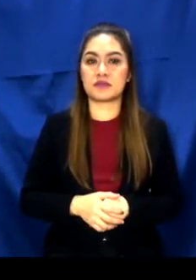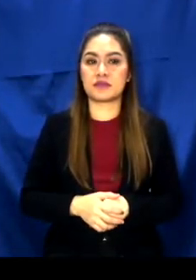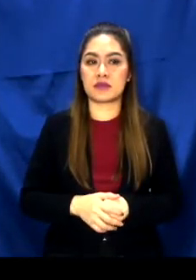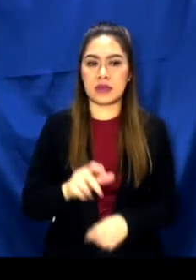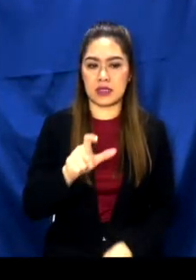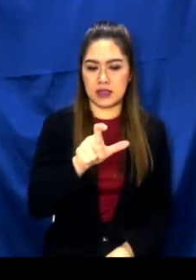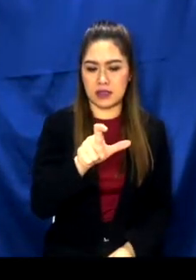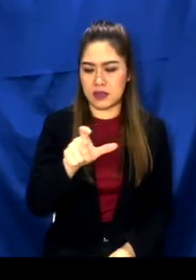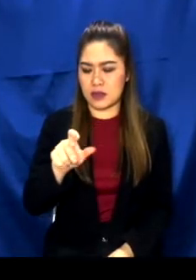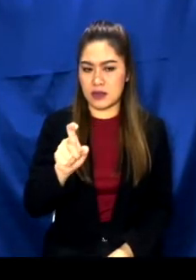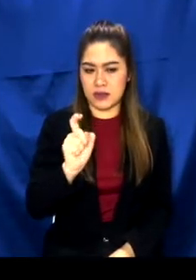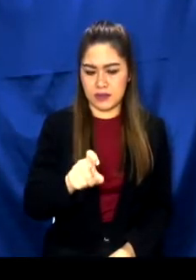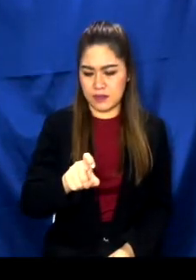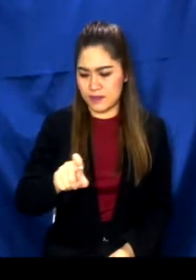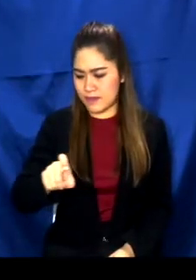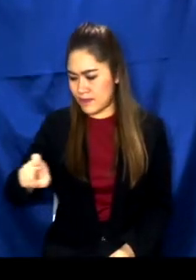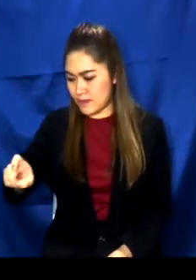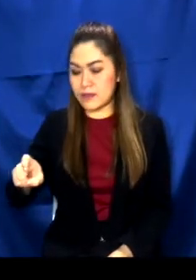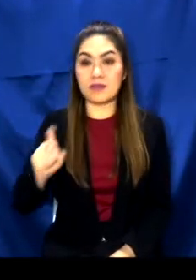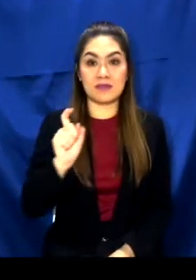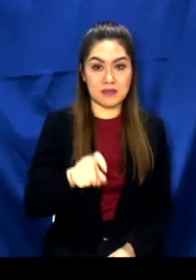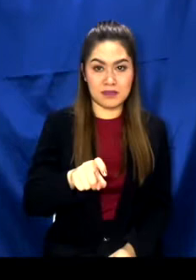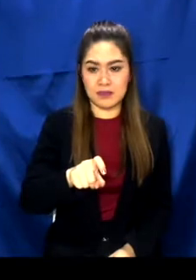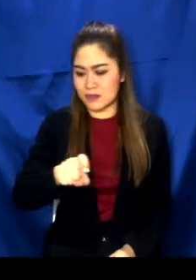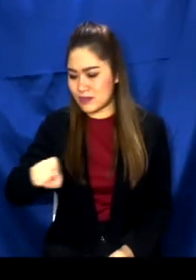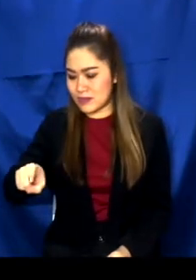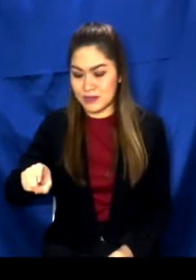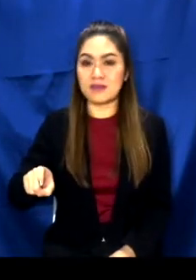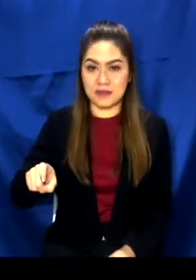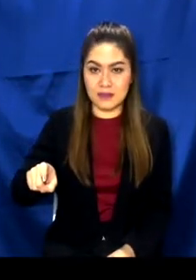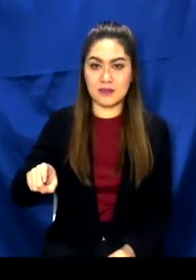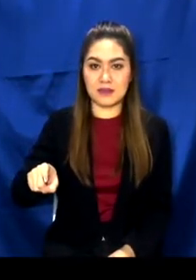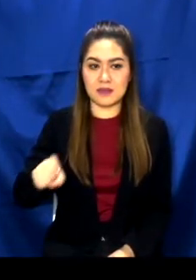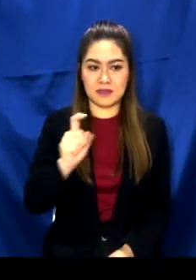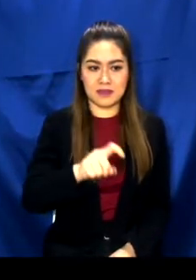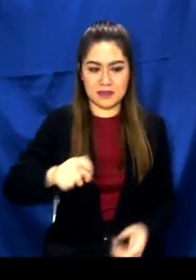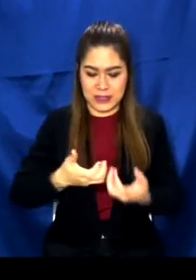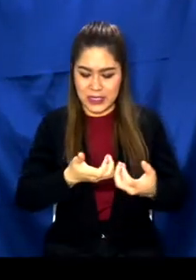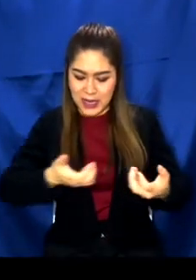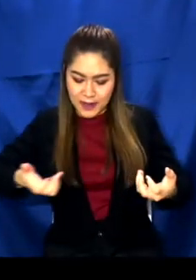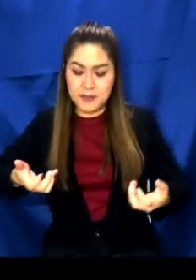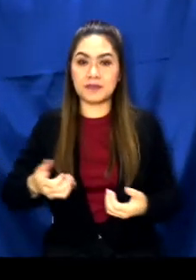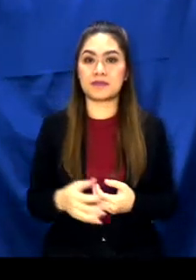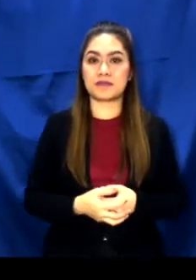ออกมาลากแบบที่เราจะใช้ออกมานะคะก็คือตัวยักษ์ตัวเนี้ยเราแยกออกมาเลยค่ะ